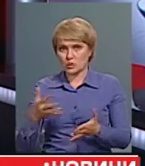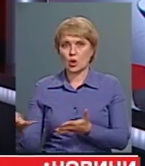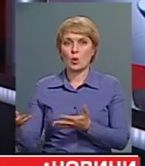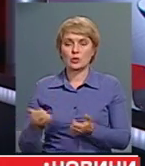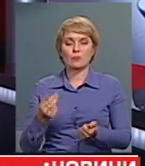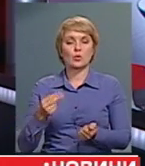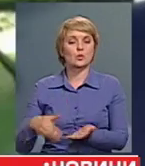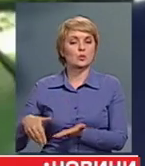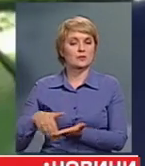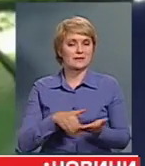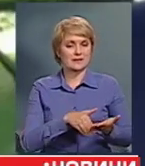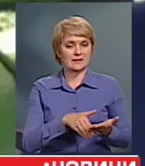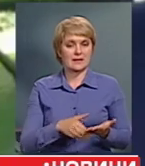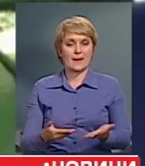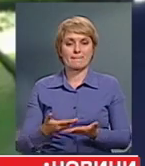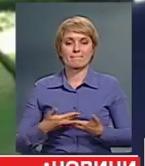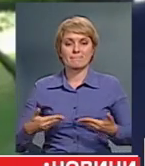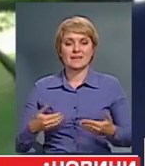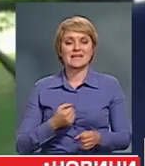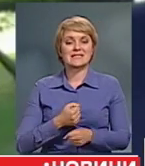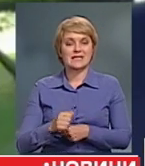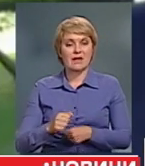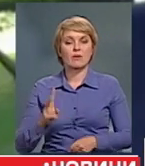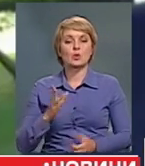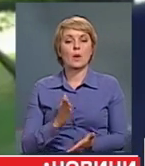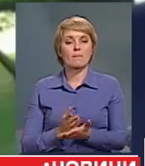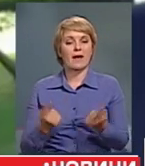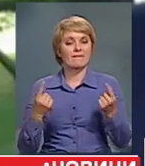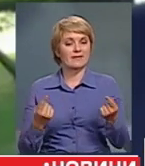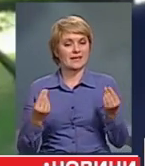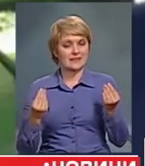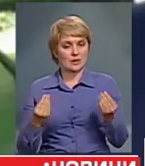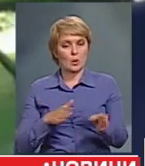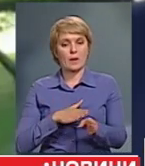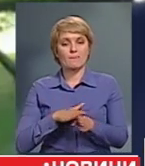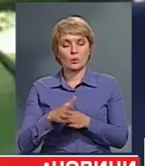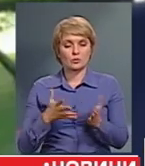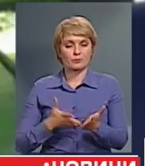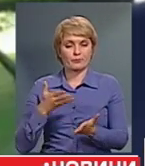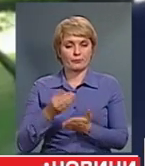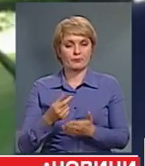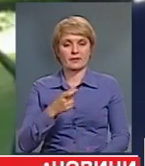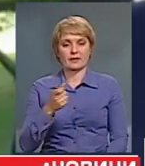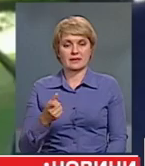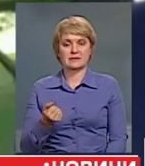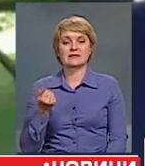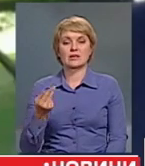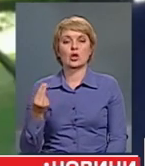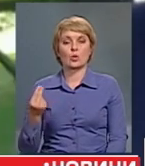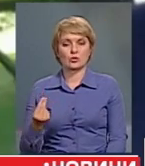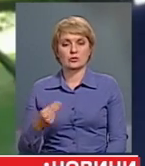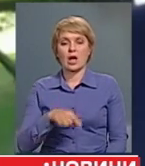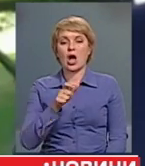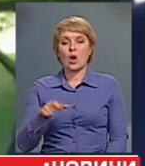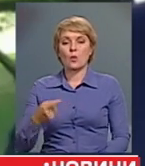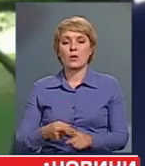субсидію. Ми заставимо всі тих, хто має великі статки, платити повну ціну за газ, стільки, скільки він коштує. А ті